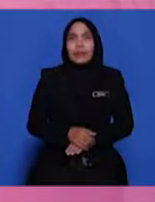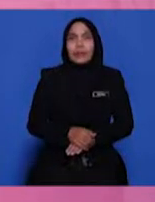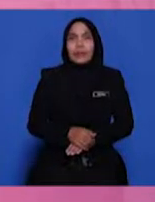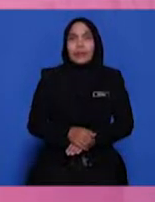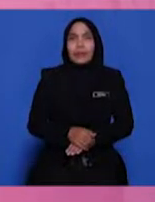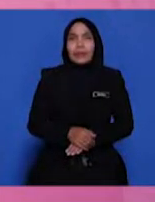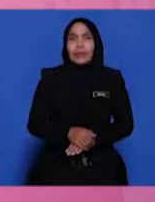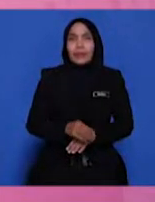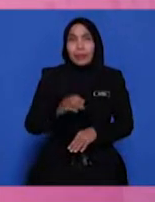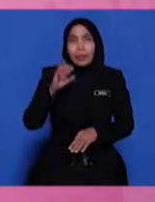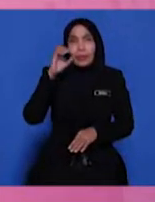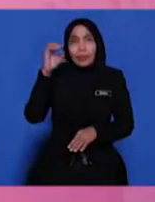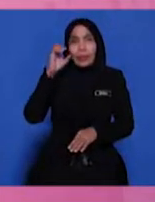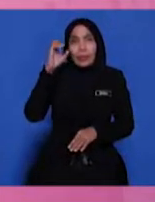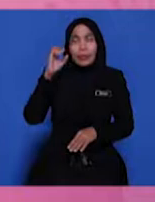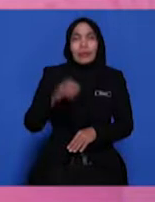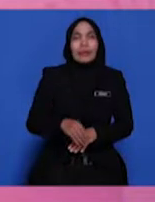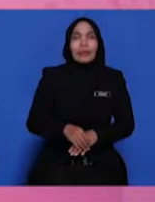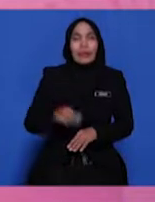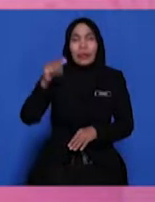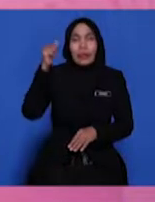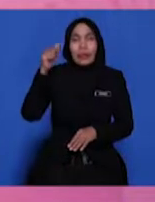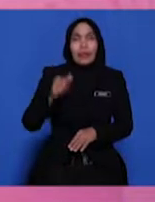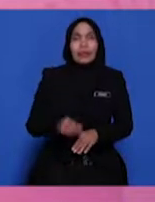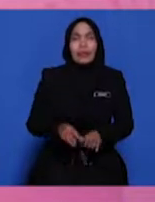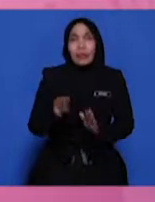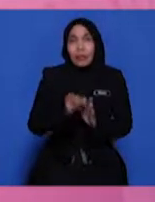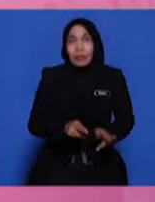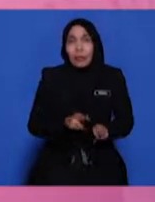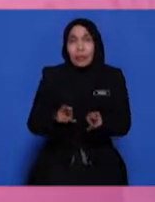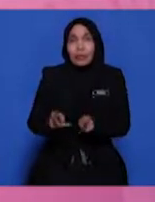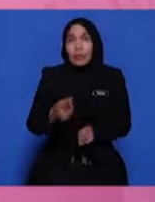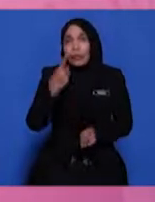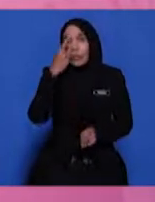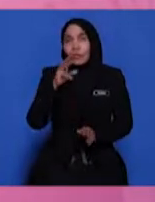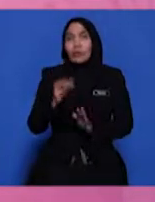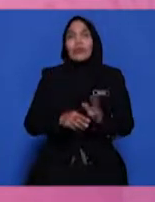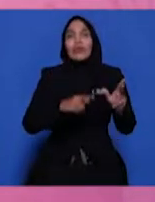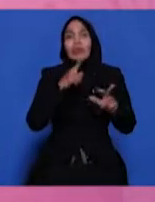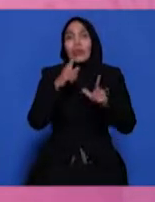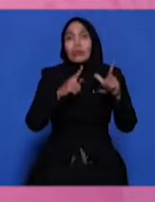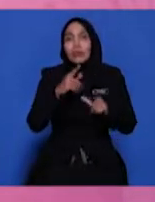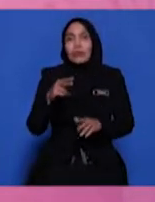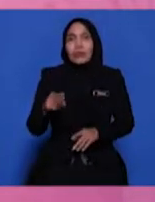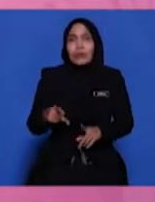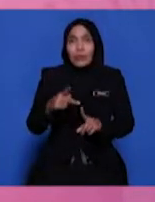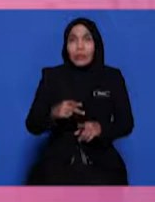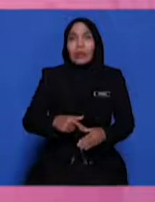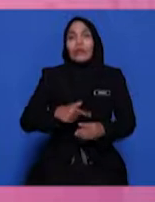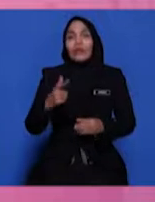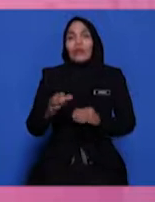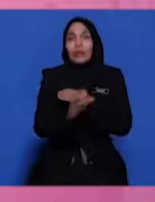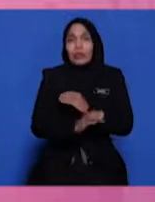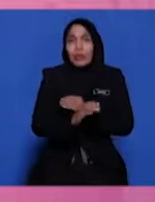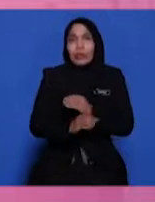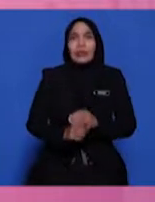dalam tempoh 6 bulan. Bajet setiap perjalanannya ialah RM3,000. Gaji